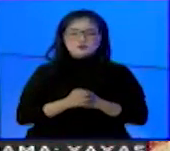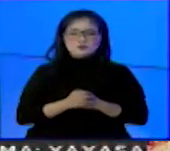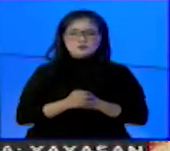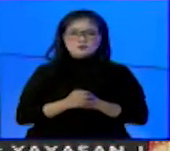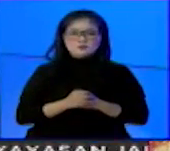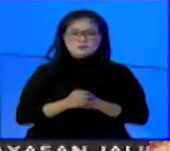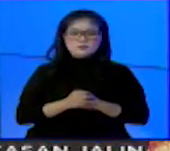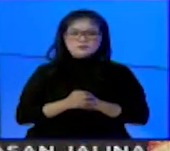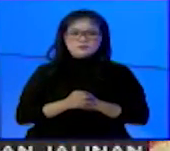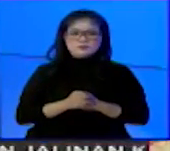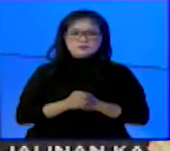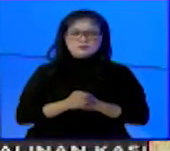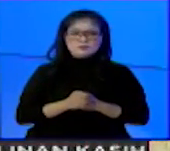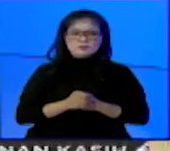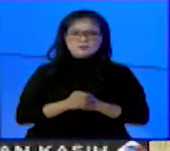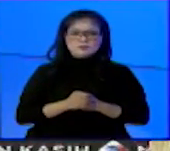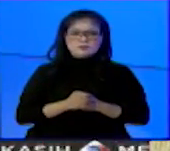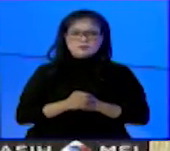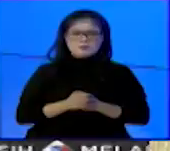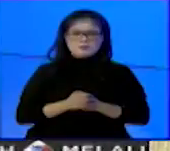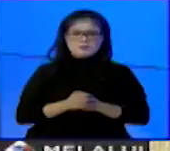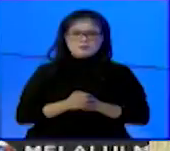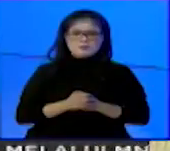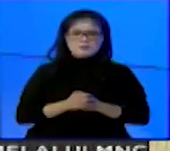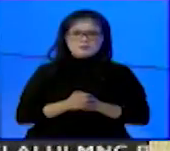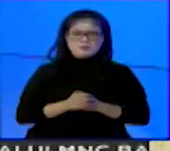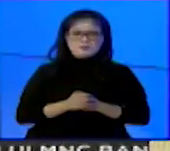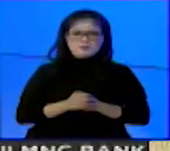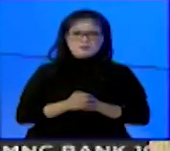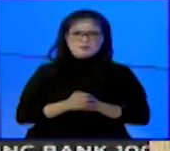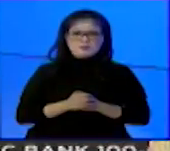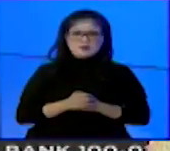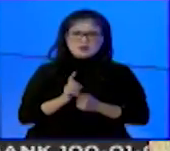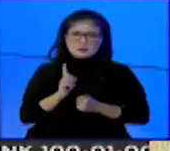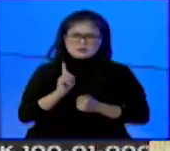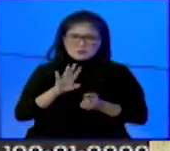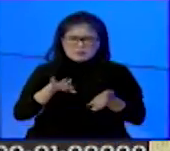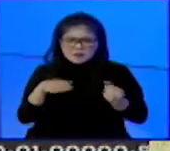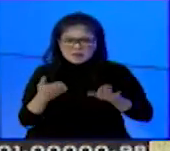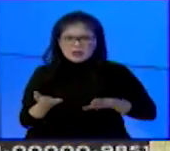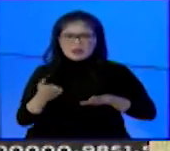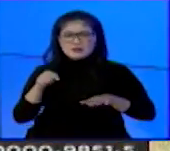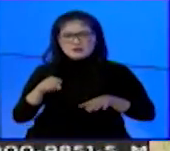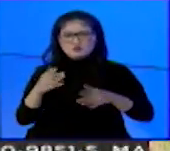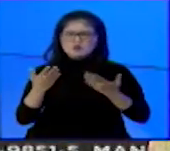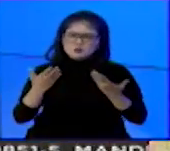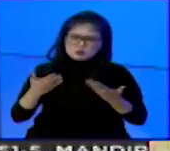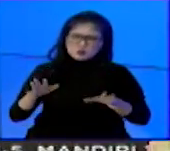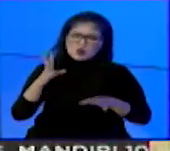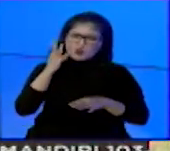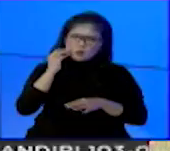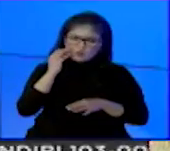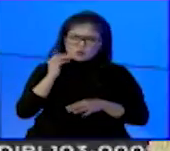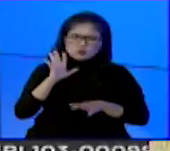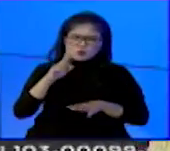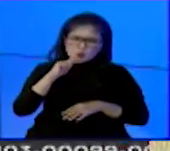Innalillahi wa inna ilaihi raji'un. Alasan kenapa meninggal adalah karena sudah menua, dan memang kan kemarin